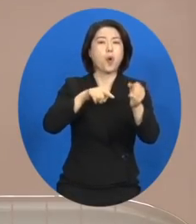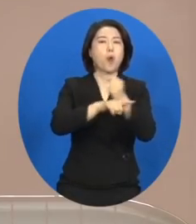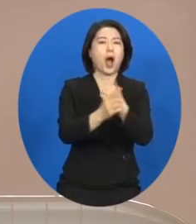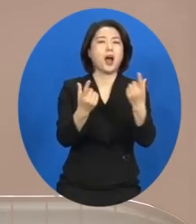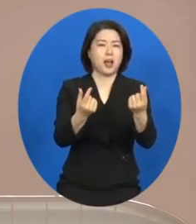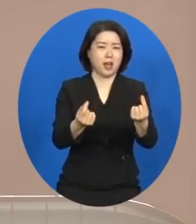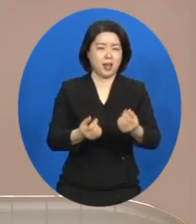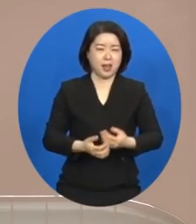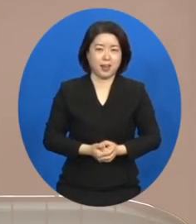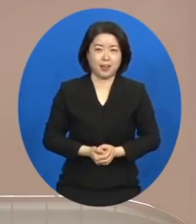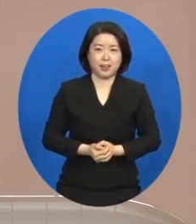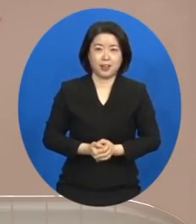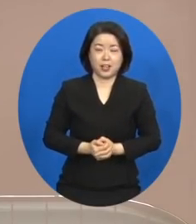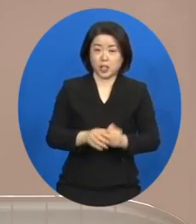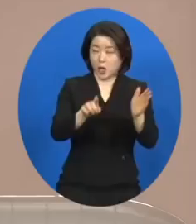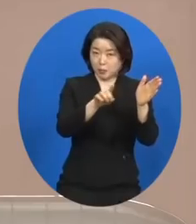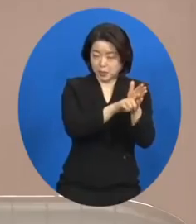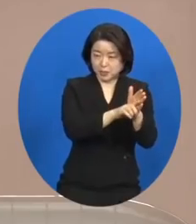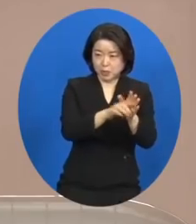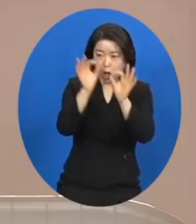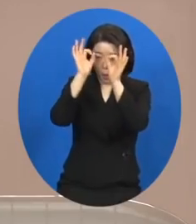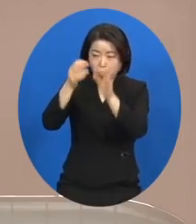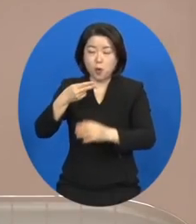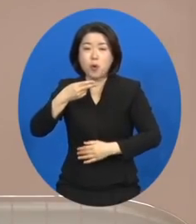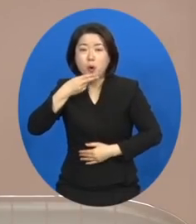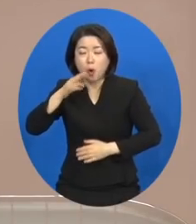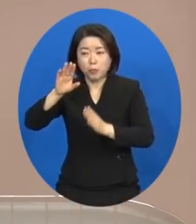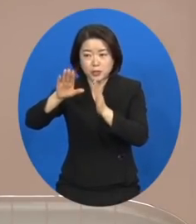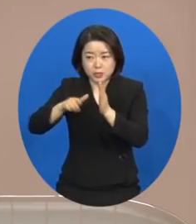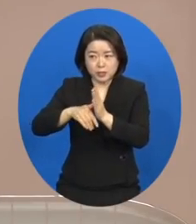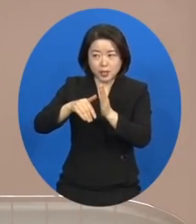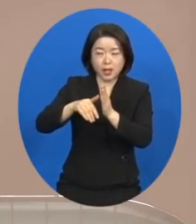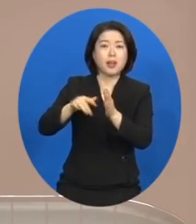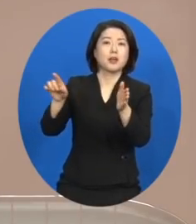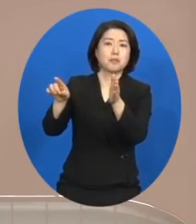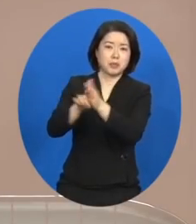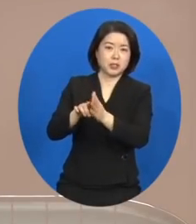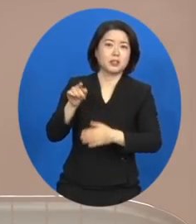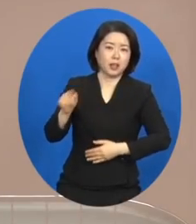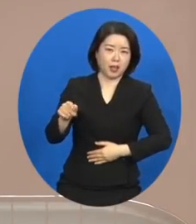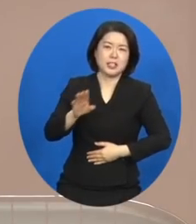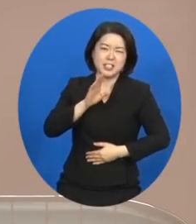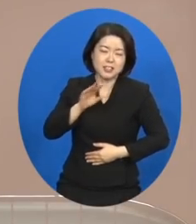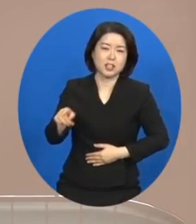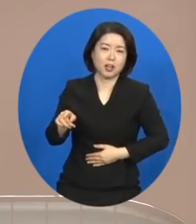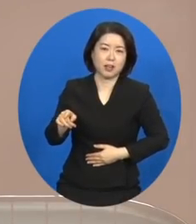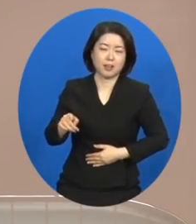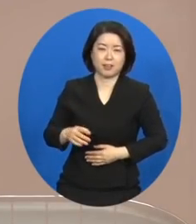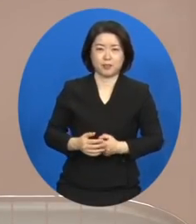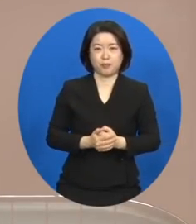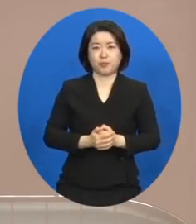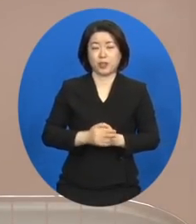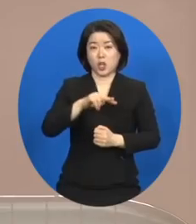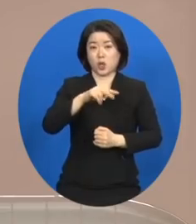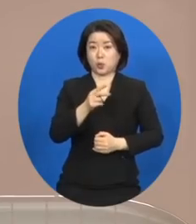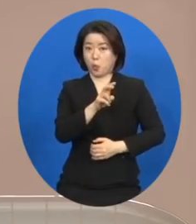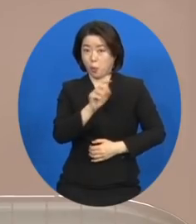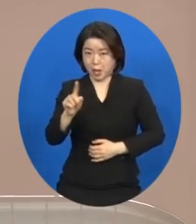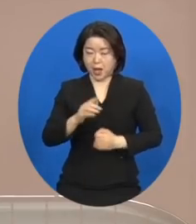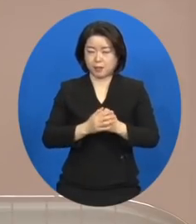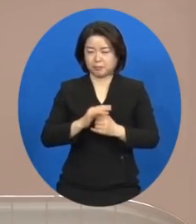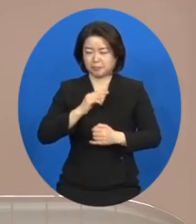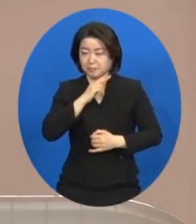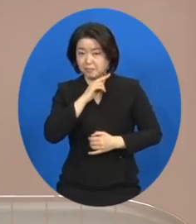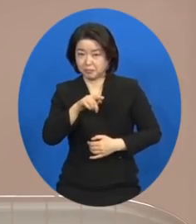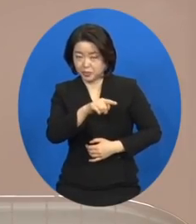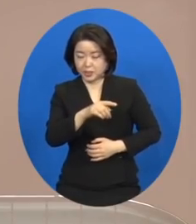것은 보지 않고 믿는 것이고 믿을 수 없는 상황에서 믿는 거예요. 도마가 부활했다는 예수님 소식을 들었을 때